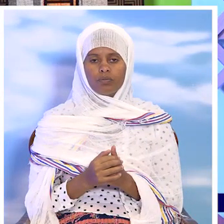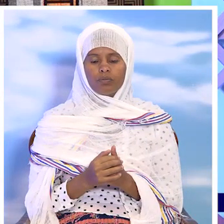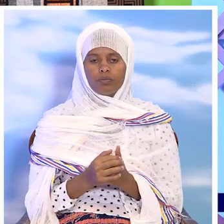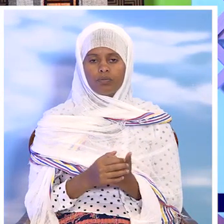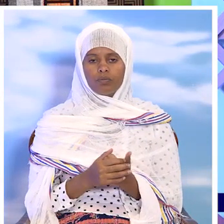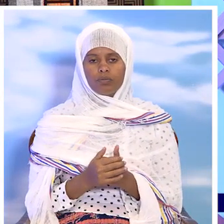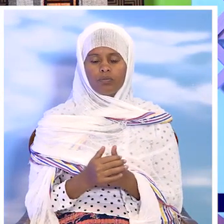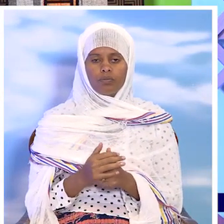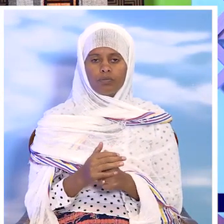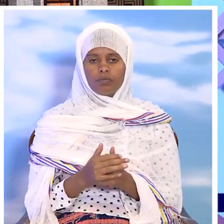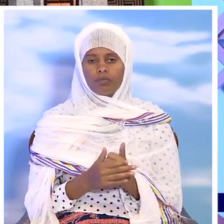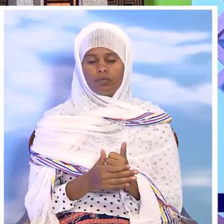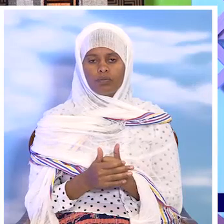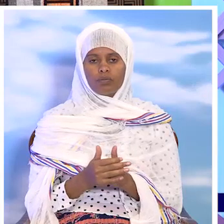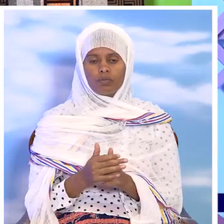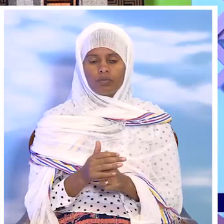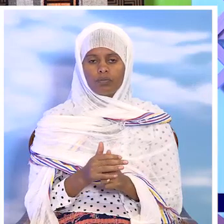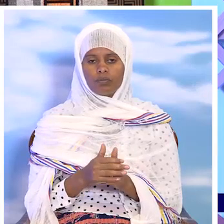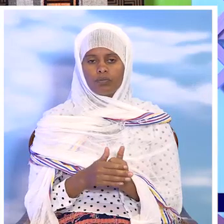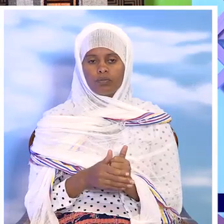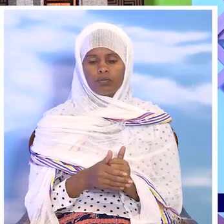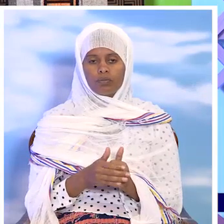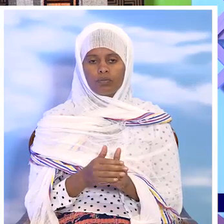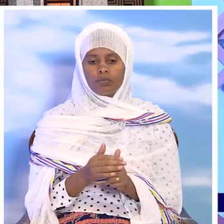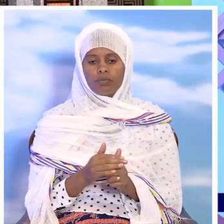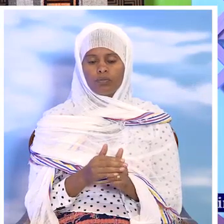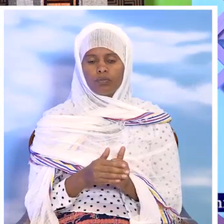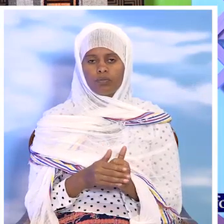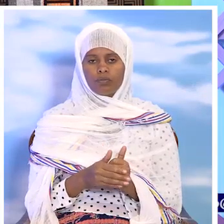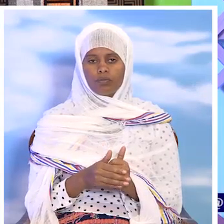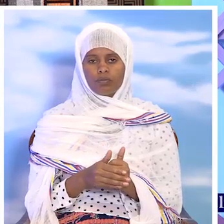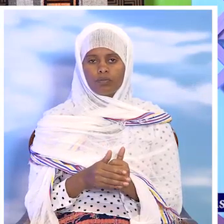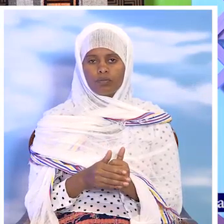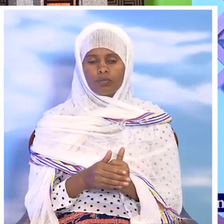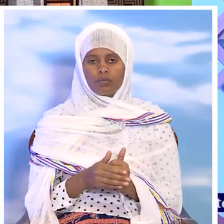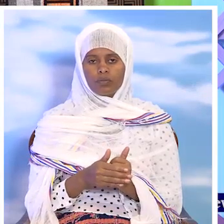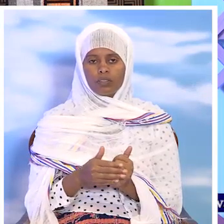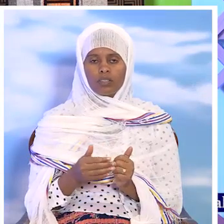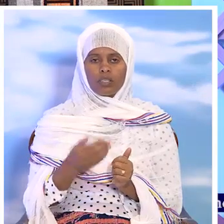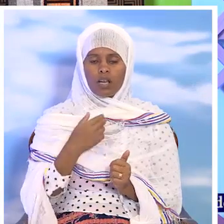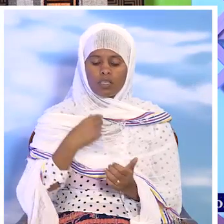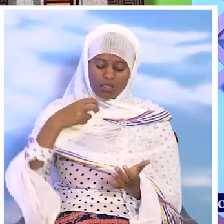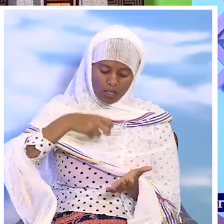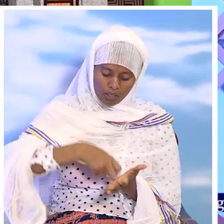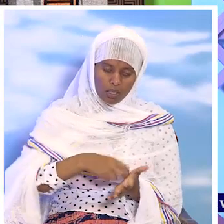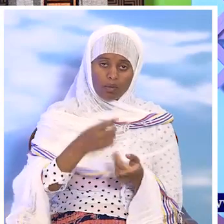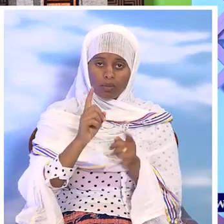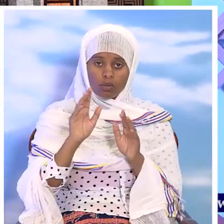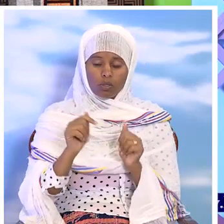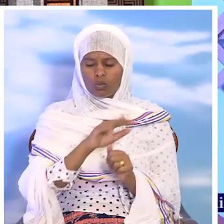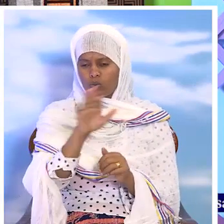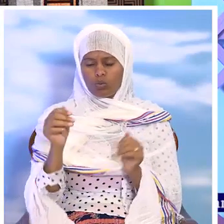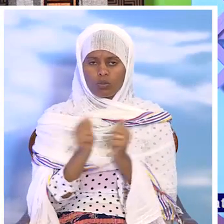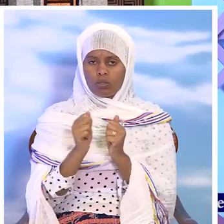ዘንተ ኩሎ እህበከ ኩሎ እህበከ ብምባል ድማ ንዓይ ተሰጊድካለይ ወይ ንዓይ ንሕድ ኢድነስኢካለይ እዚ ኩሉ ንዓኻ ክበከ